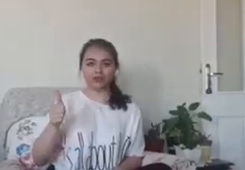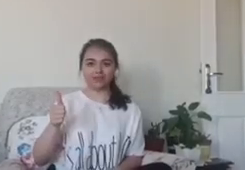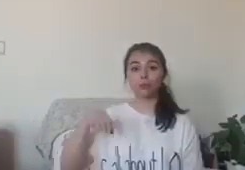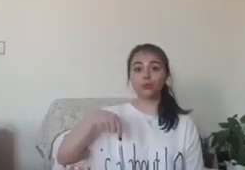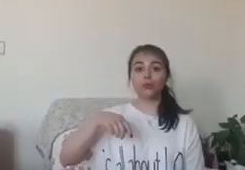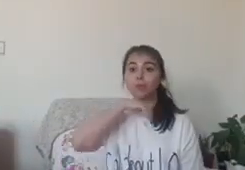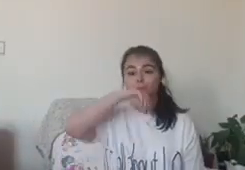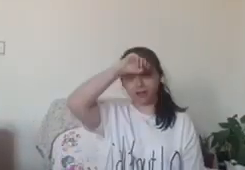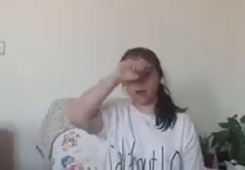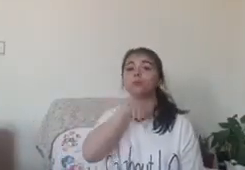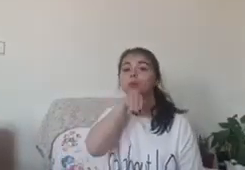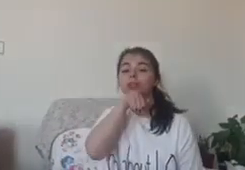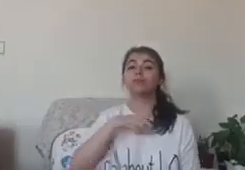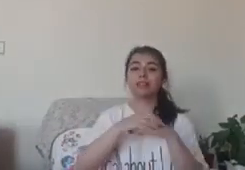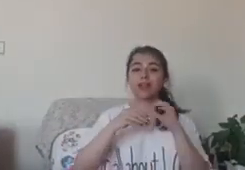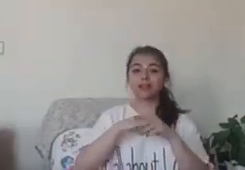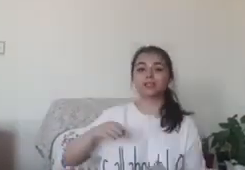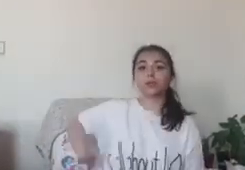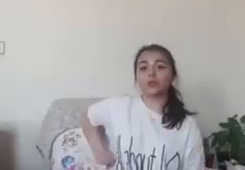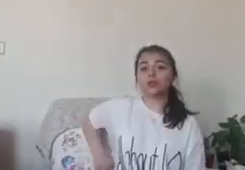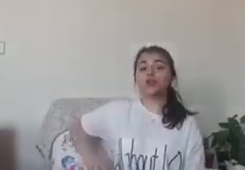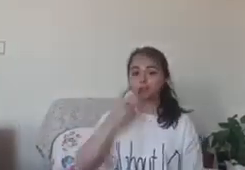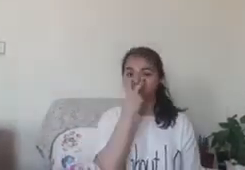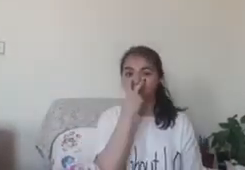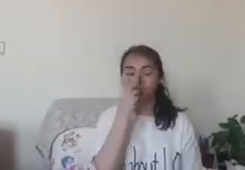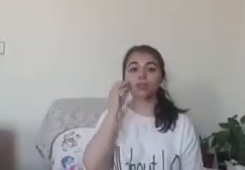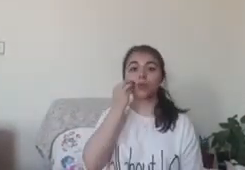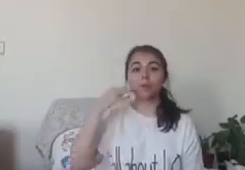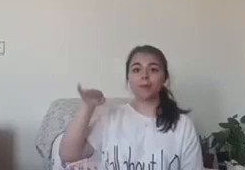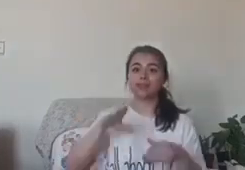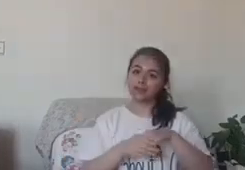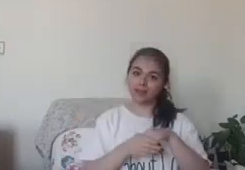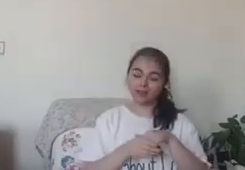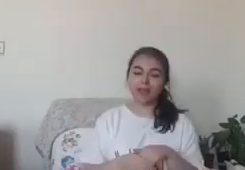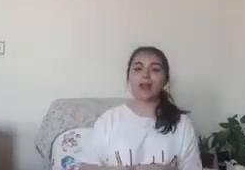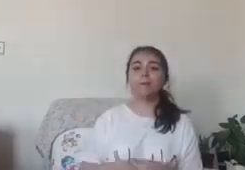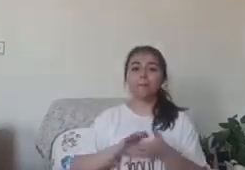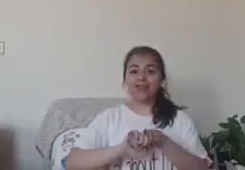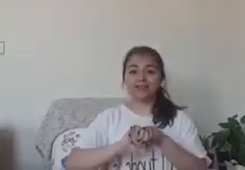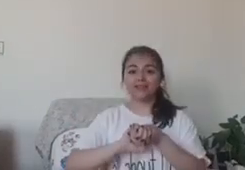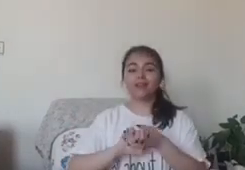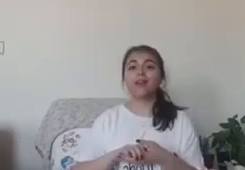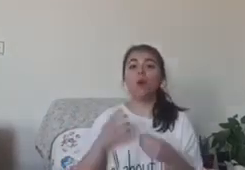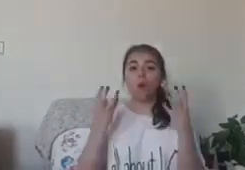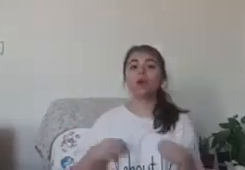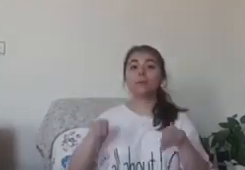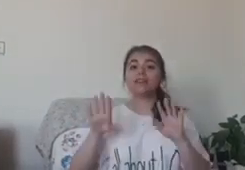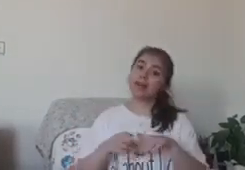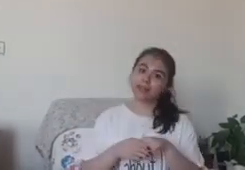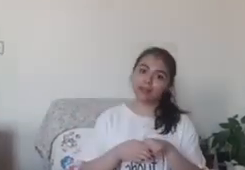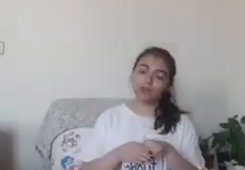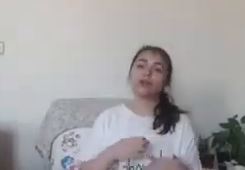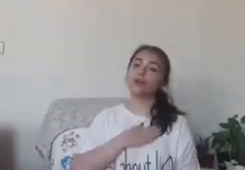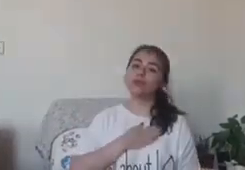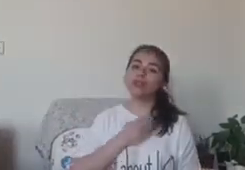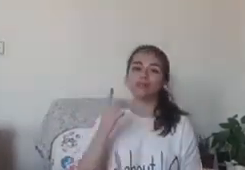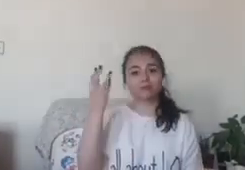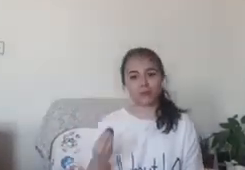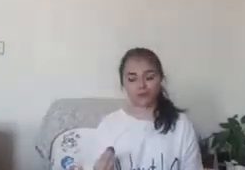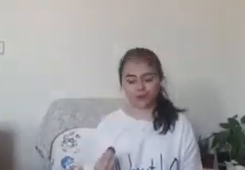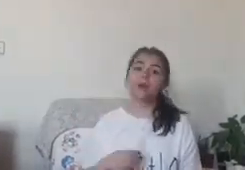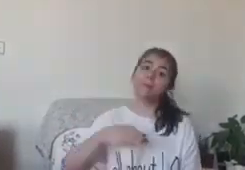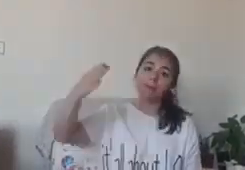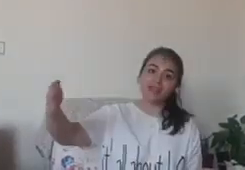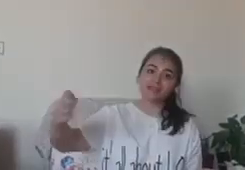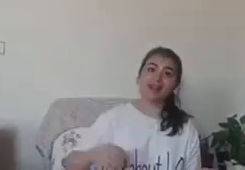günlerdir. Bu bayram, büyüklerimizin ellerinden, küçüklerimizin gözlerinden öpemesek de, birlikte olamasak da, önemli olan gönüller bir olsun.